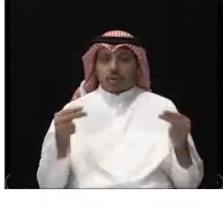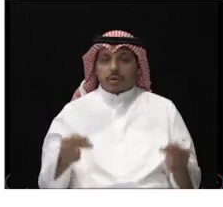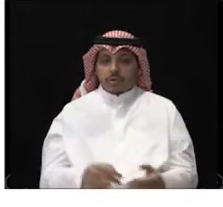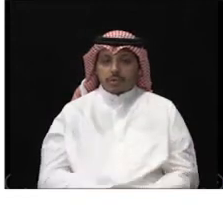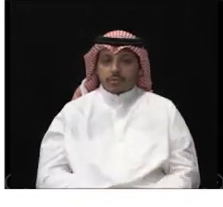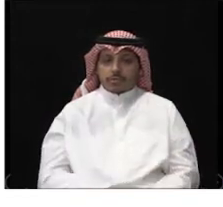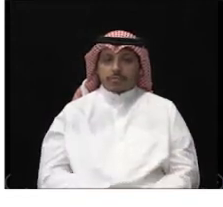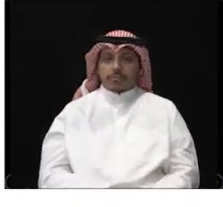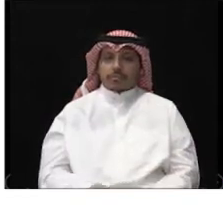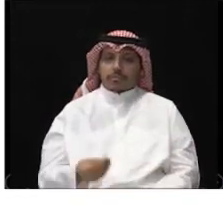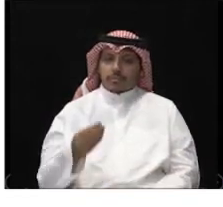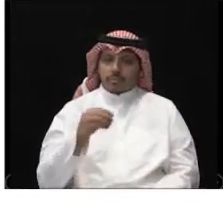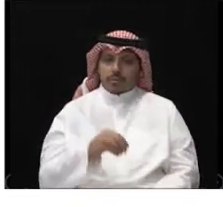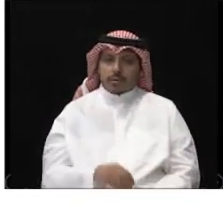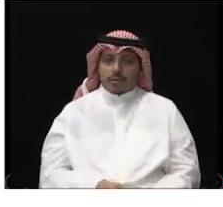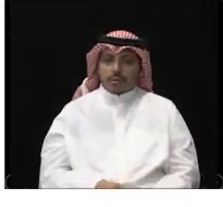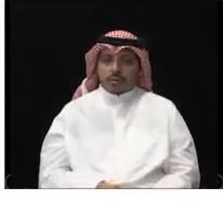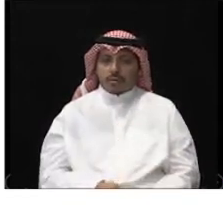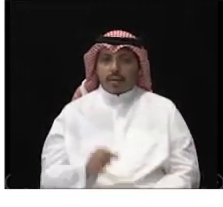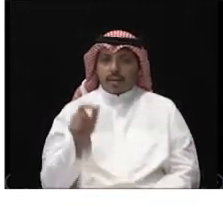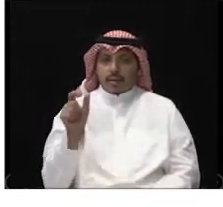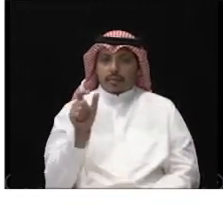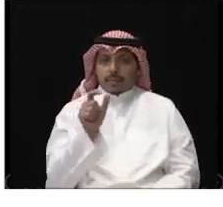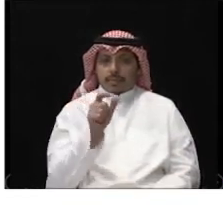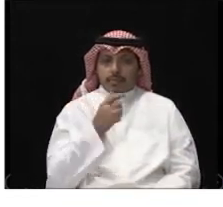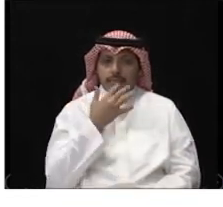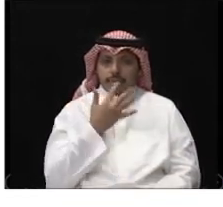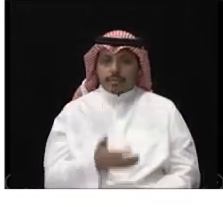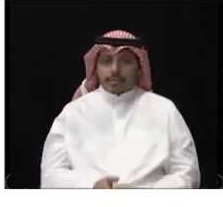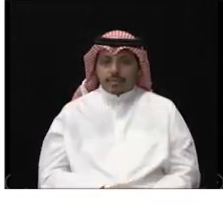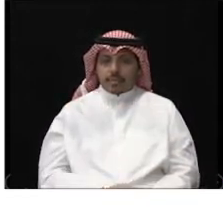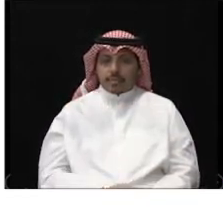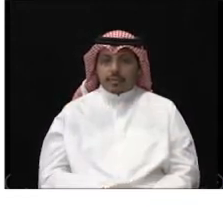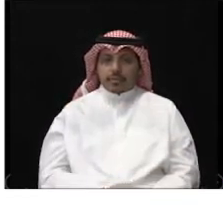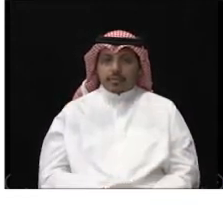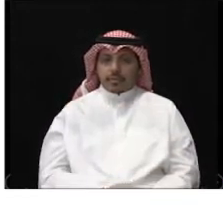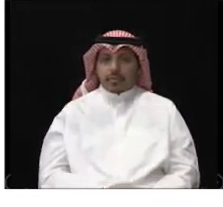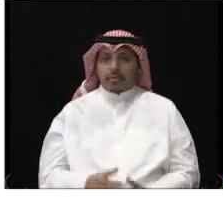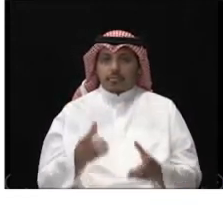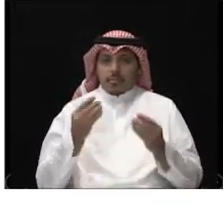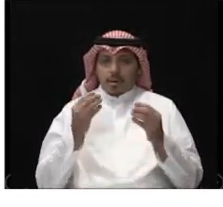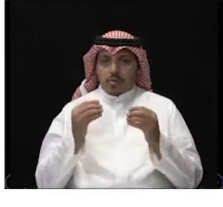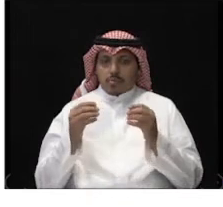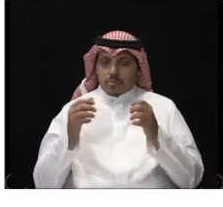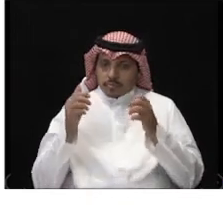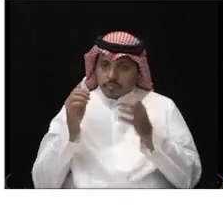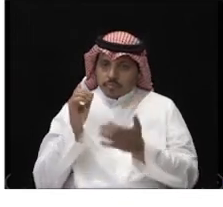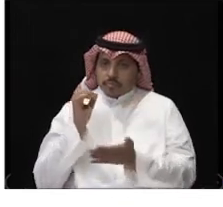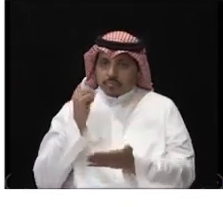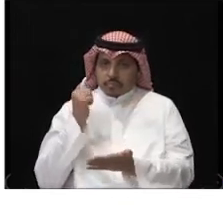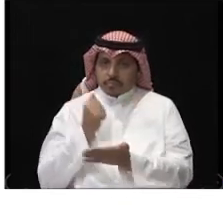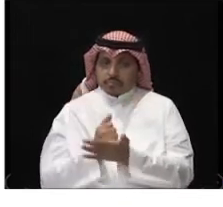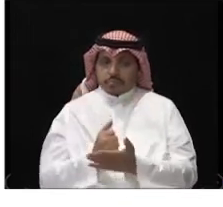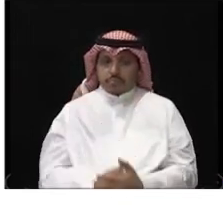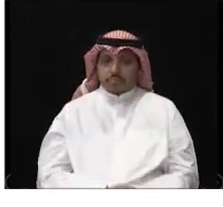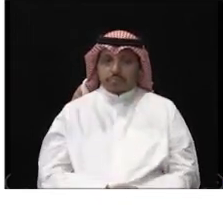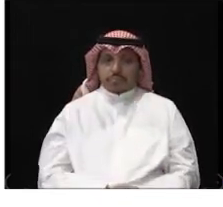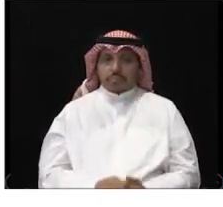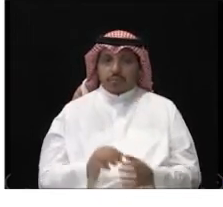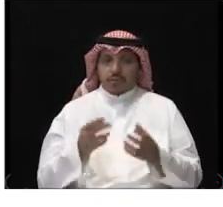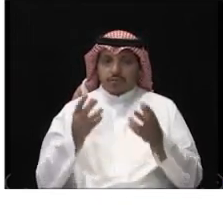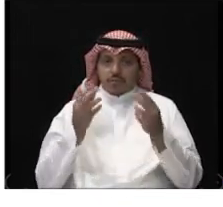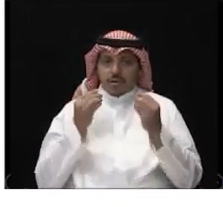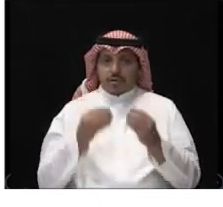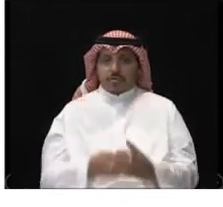وأيضا نقرأ كلمات بسيطة جدا لترسيخ المعلومة. أخيرا جاهزون الآن